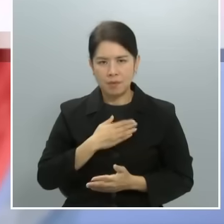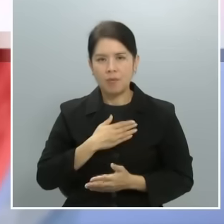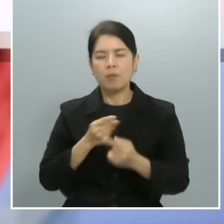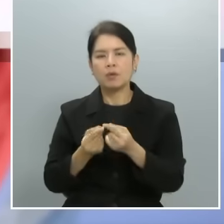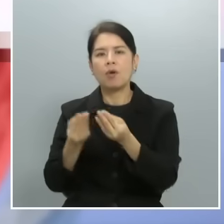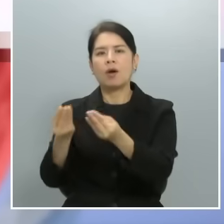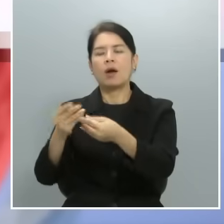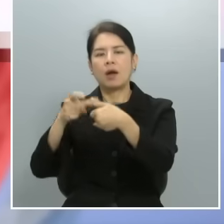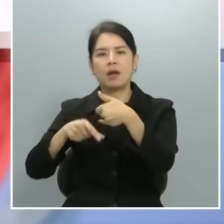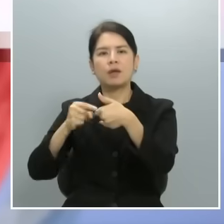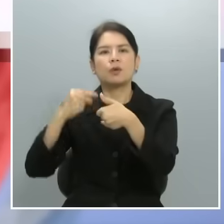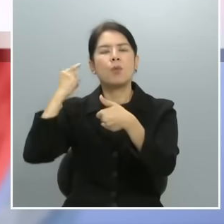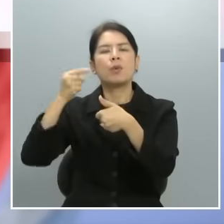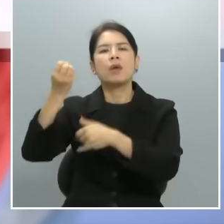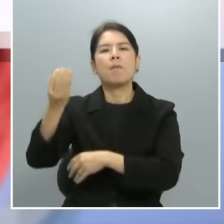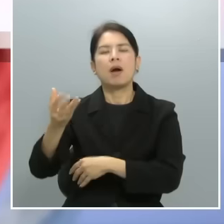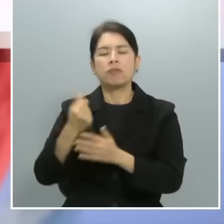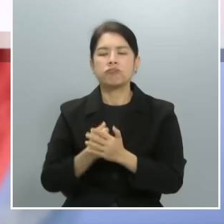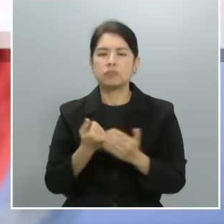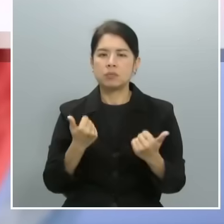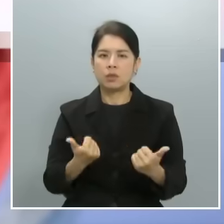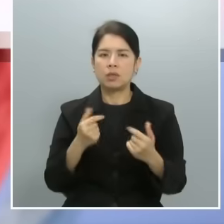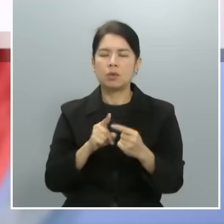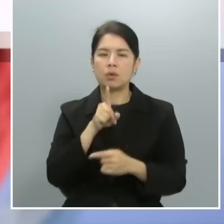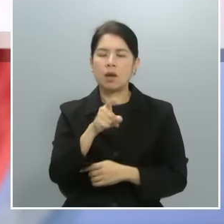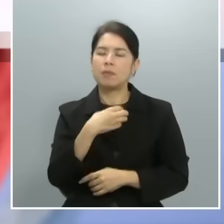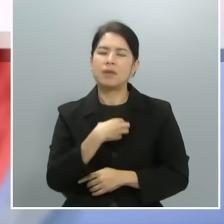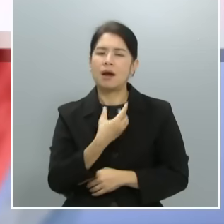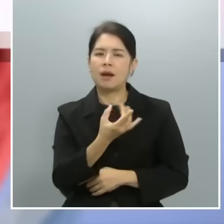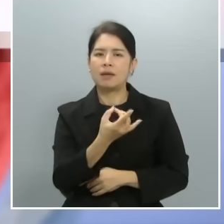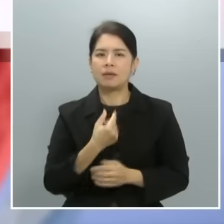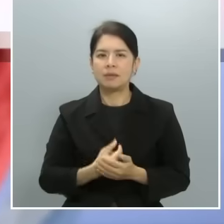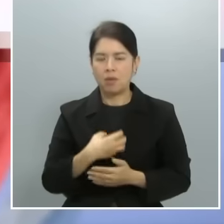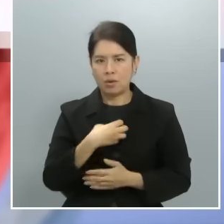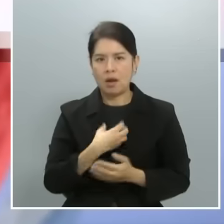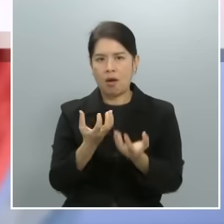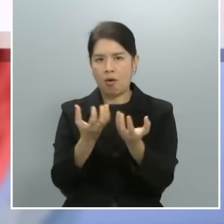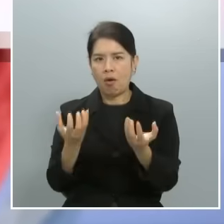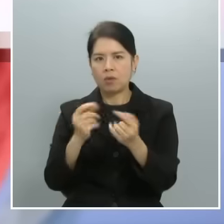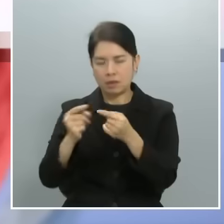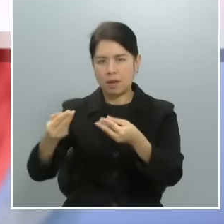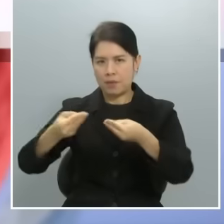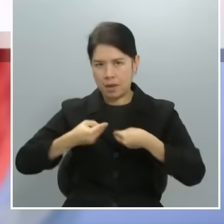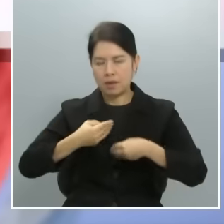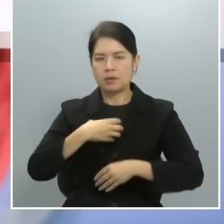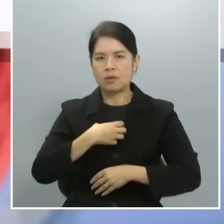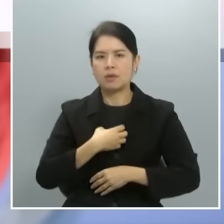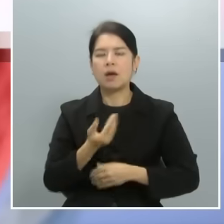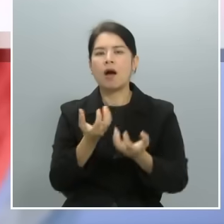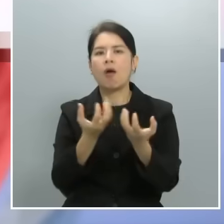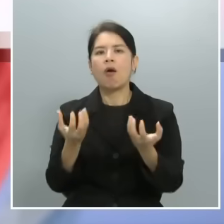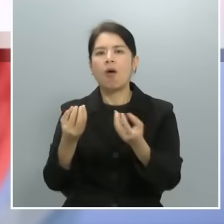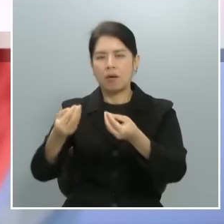ให้ผู้หญิงมากกว่า ฮะ แล้ววันนี้สิ่งเราต้องการคืออะไรครับ คืออยากได้ของบางอย่างคืนมั่ง อยากได้ของบางอย่